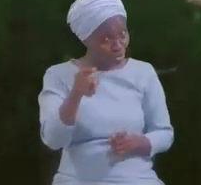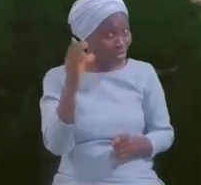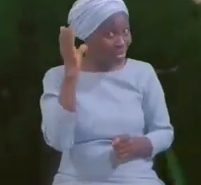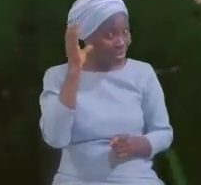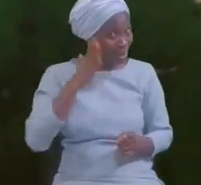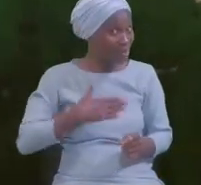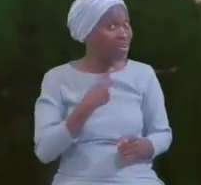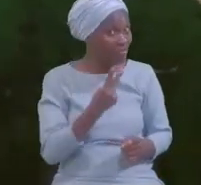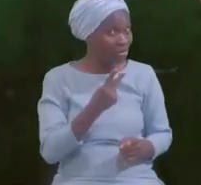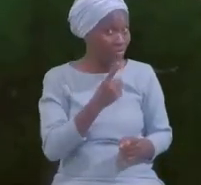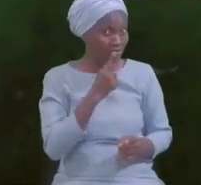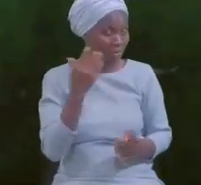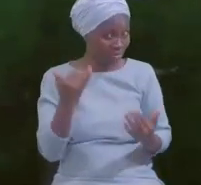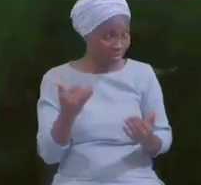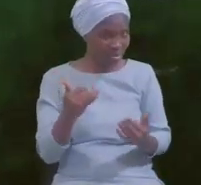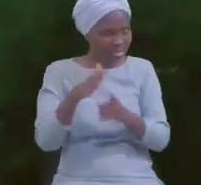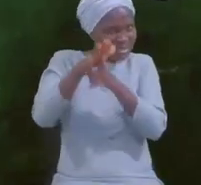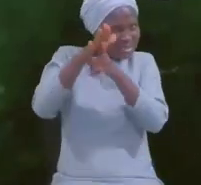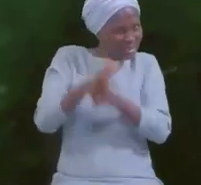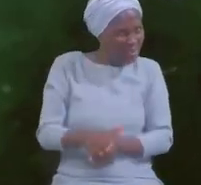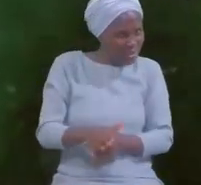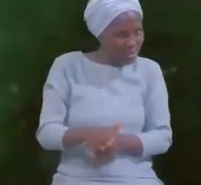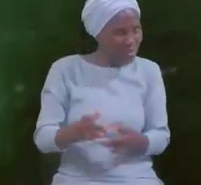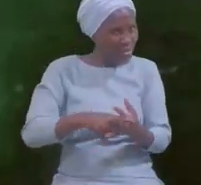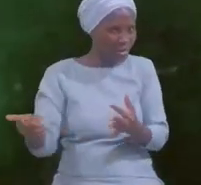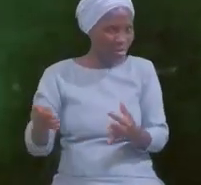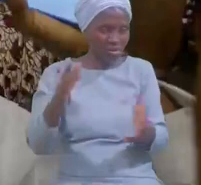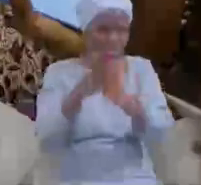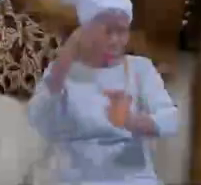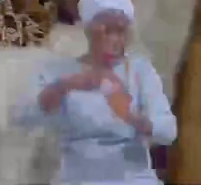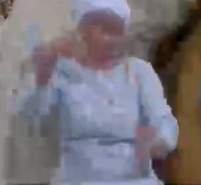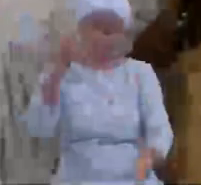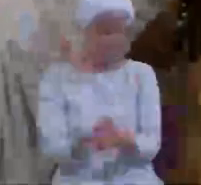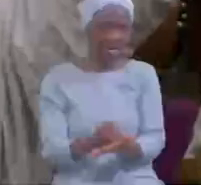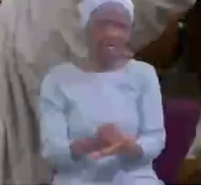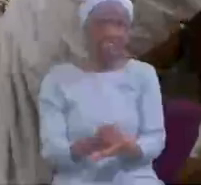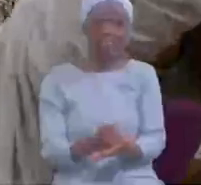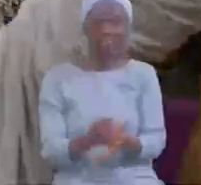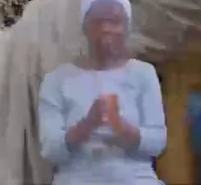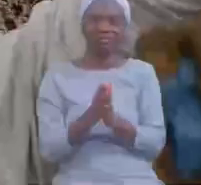la dépression est ôtée au nom de Jésus.